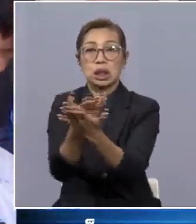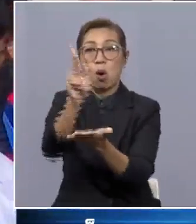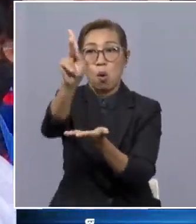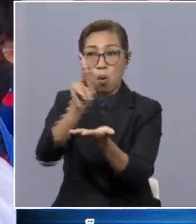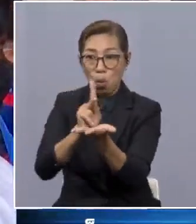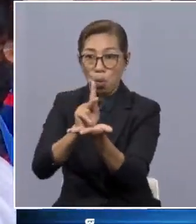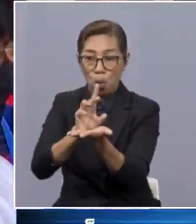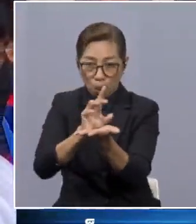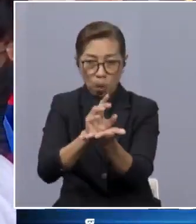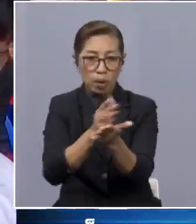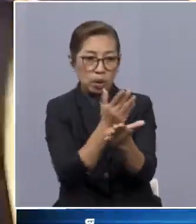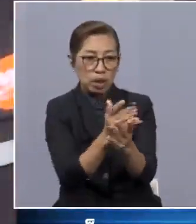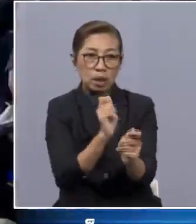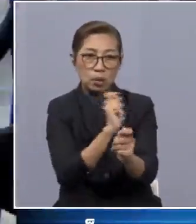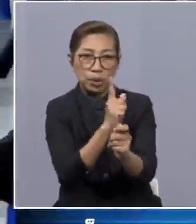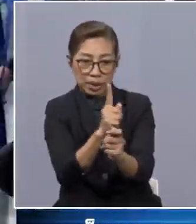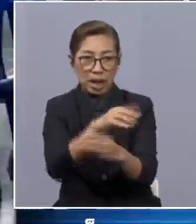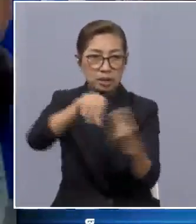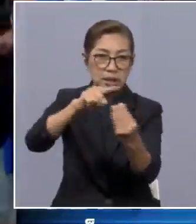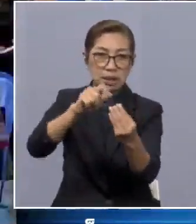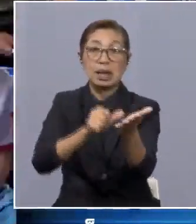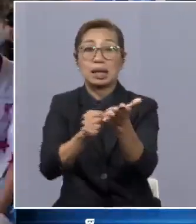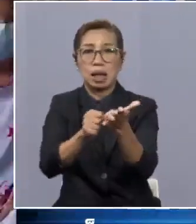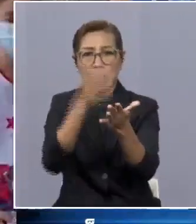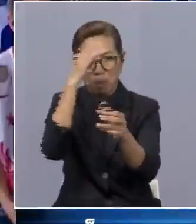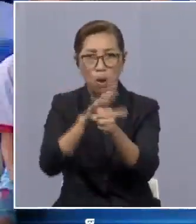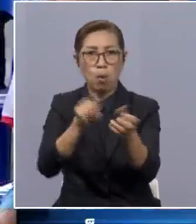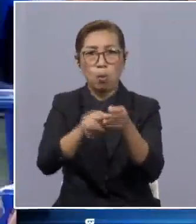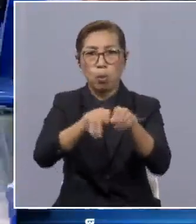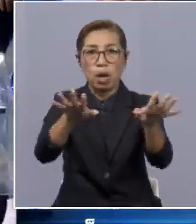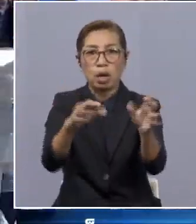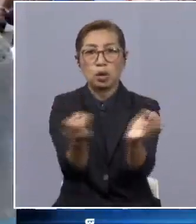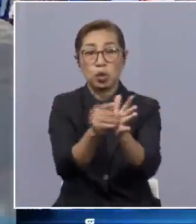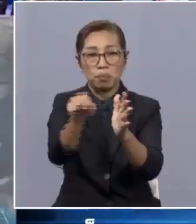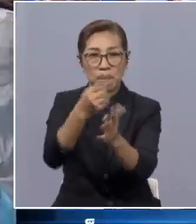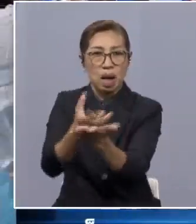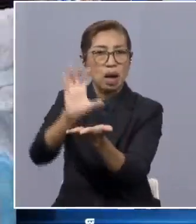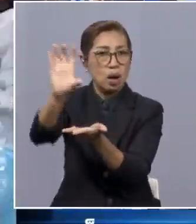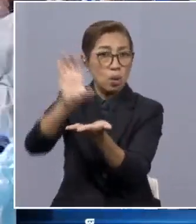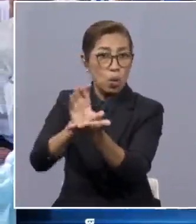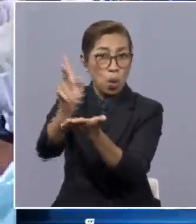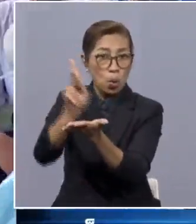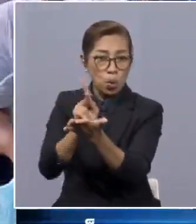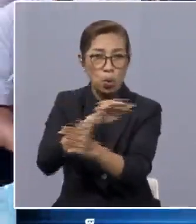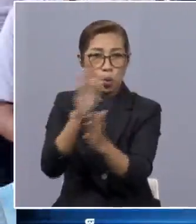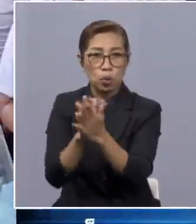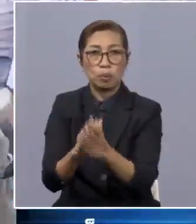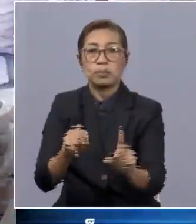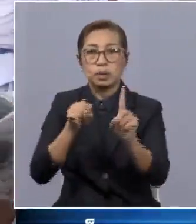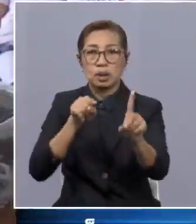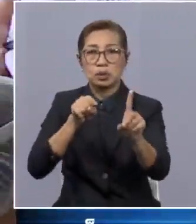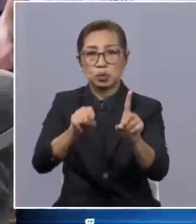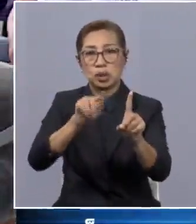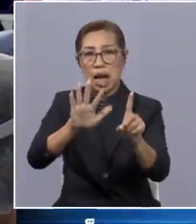วก็ฟื้นฟูเศรษฐกิจและสังคมที่ได้รับผลกระทบจากโควิด-19 ถึง2ฉบับนะครับวงเงินรวมเนี่ย 1.5 ล้านล้านบา